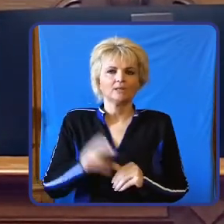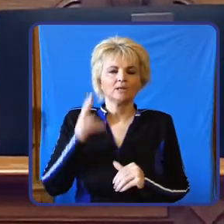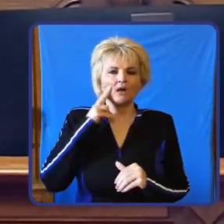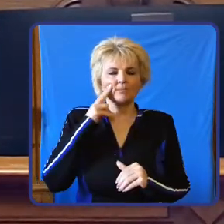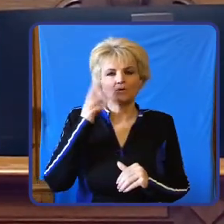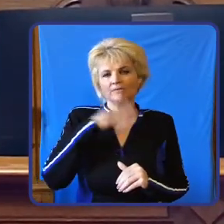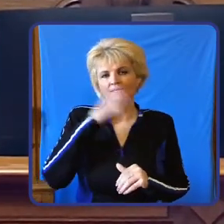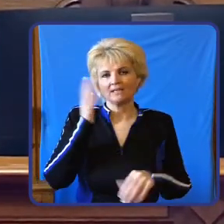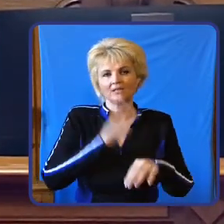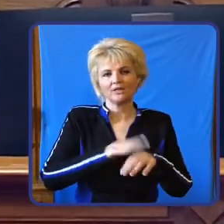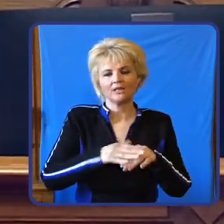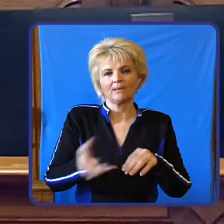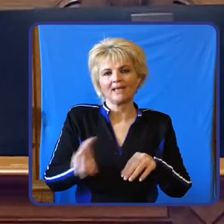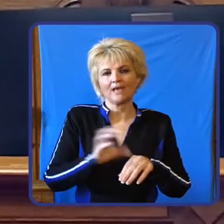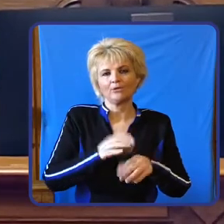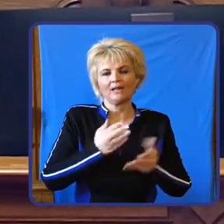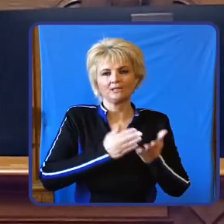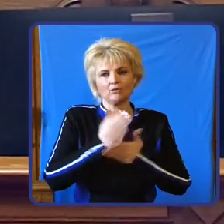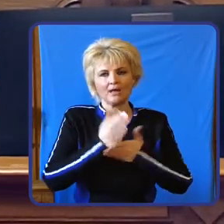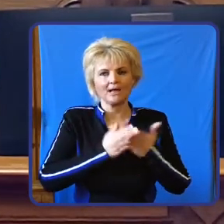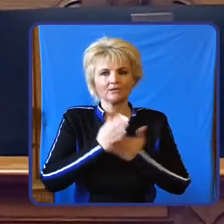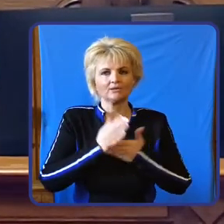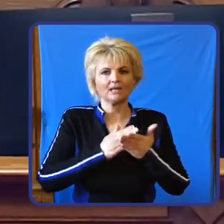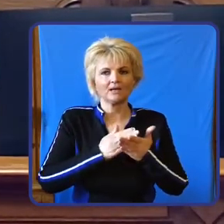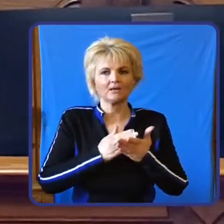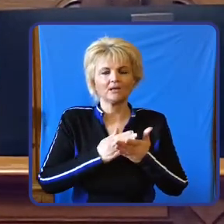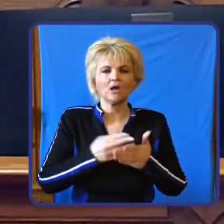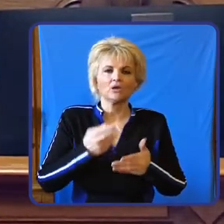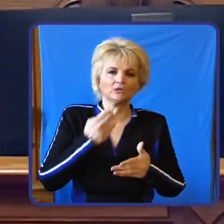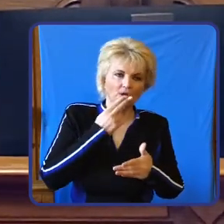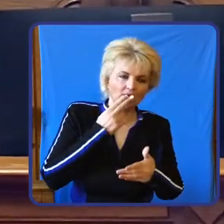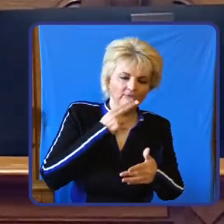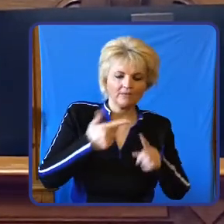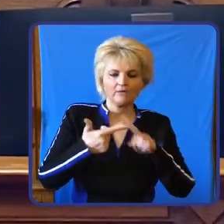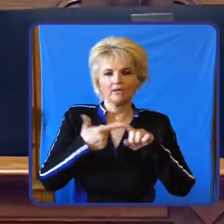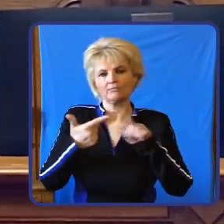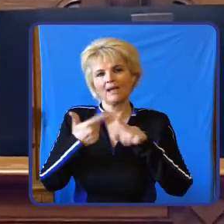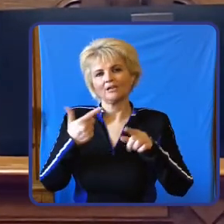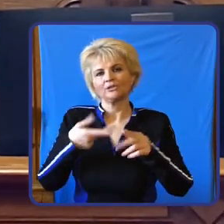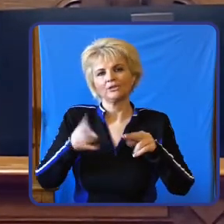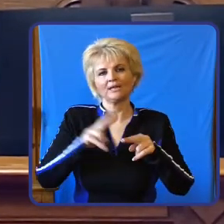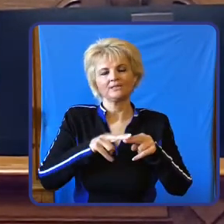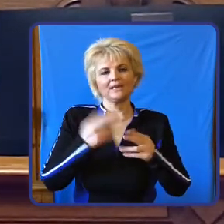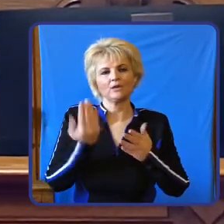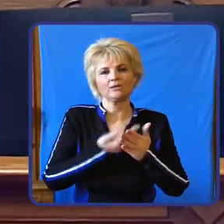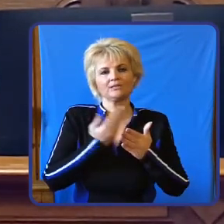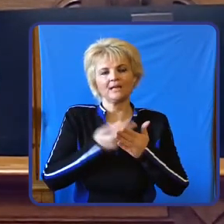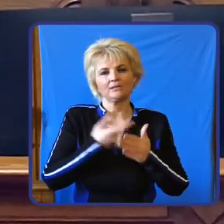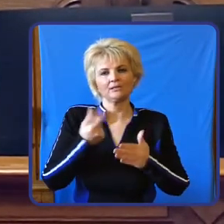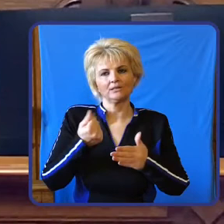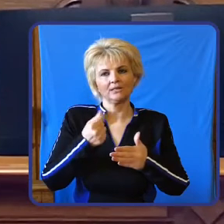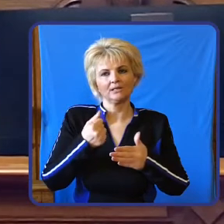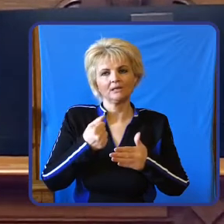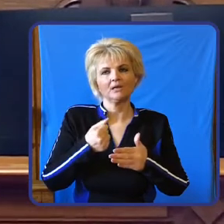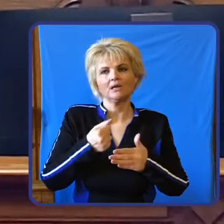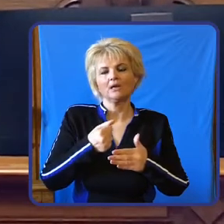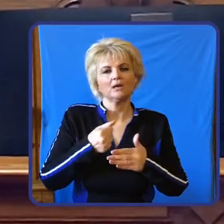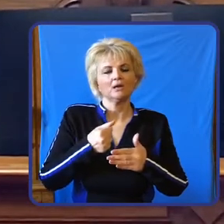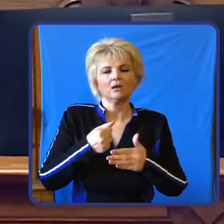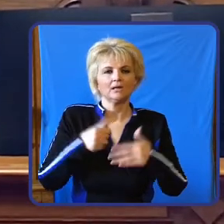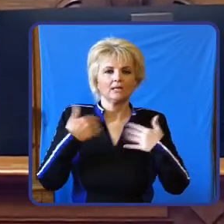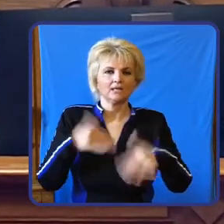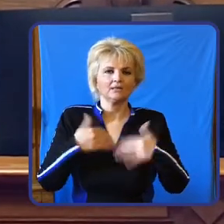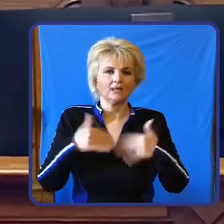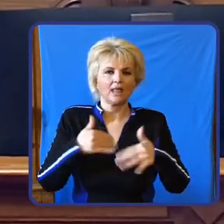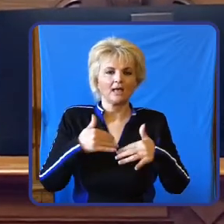fideszes kézbe kerülnek ezek a szolgáltatók, akár a trafik, akár más rendszerhasználati díj, telekommunikáció, akkor valamire azt látjuk, hogy hirtelen a